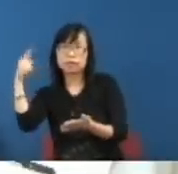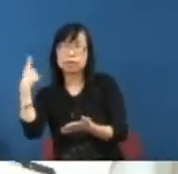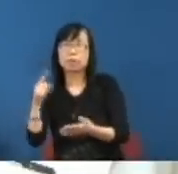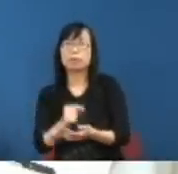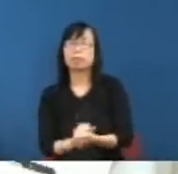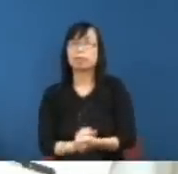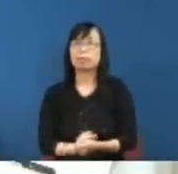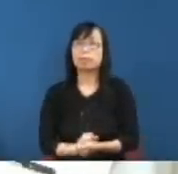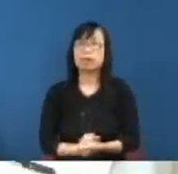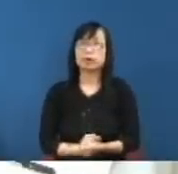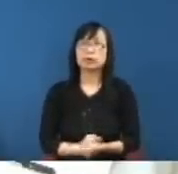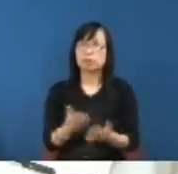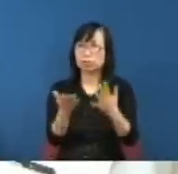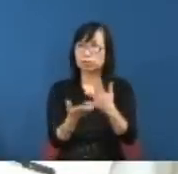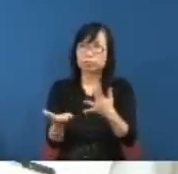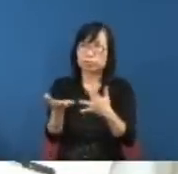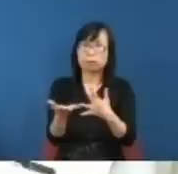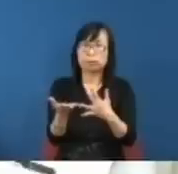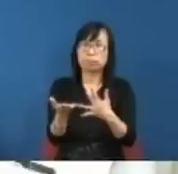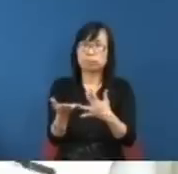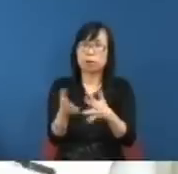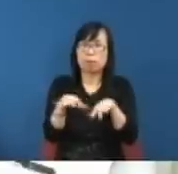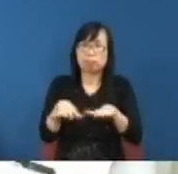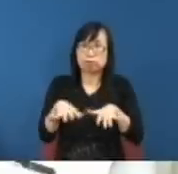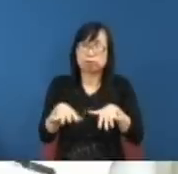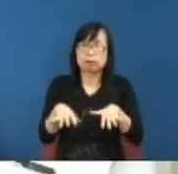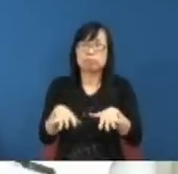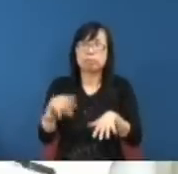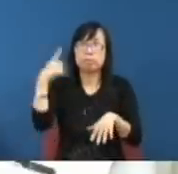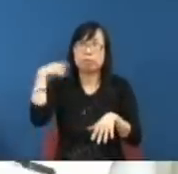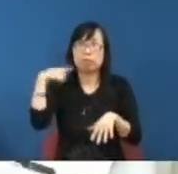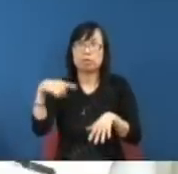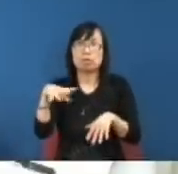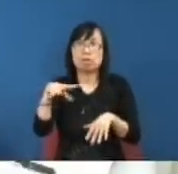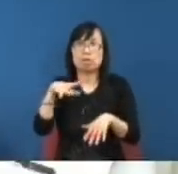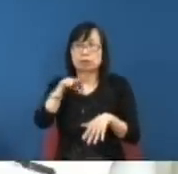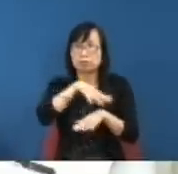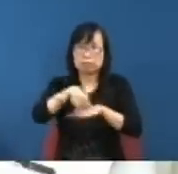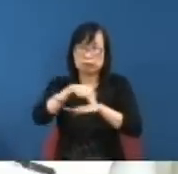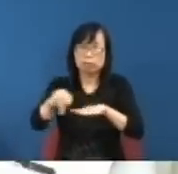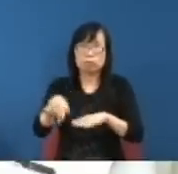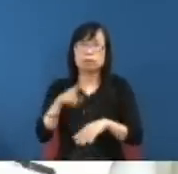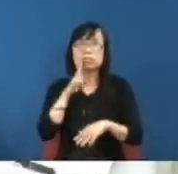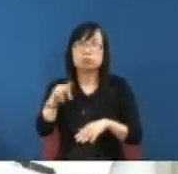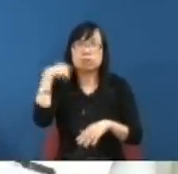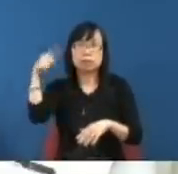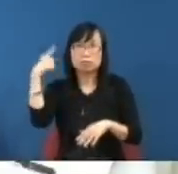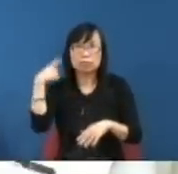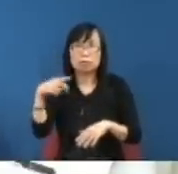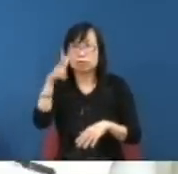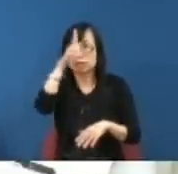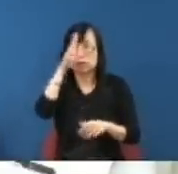當然係會進一步咁樣震撼呢個美國成個嘅制度，亦都令到美國嘅政